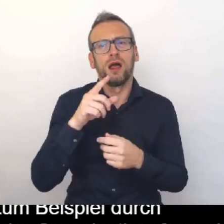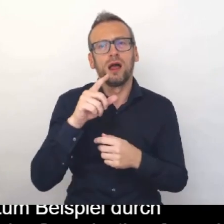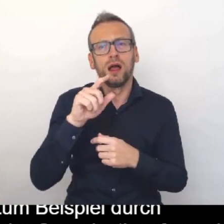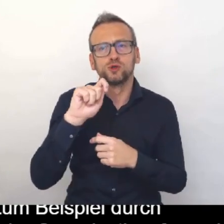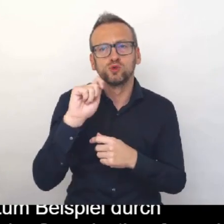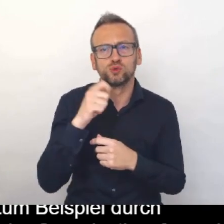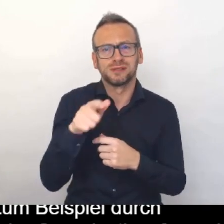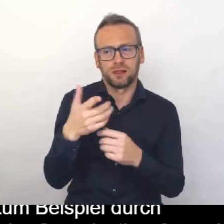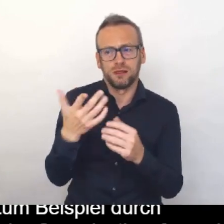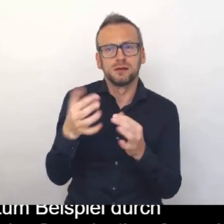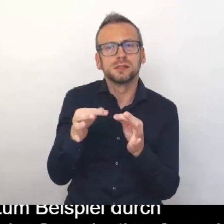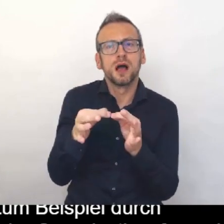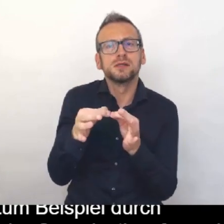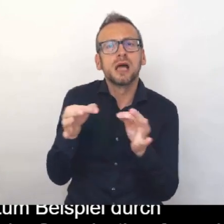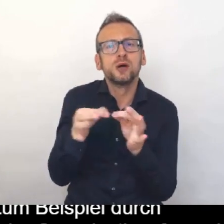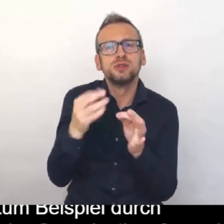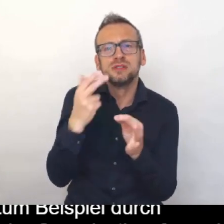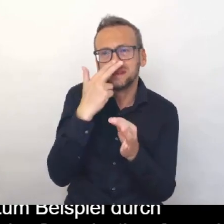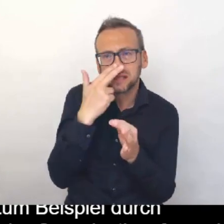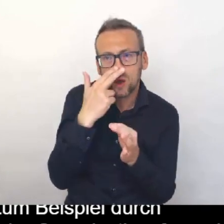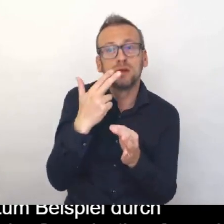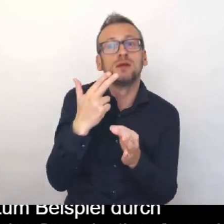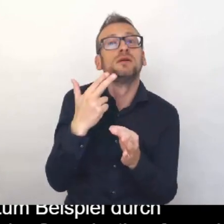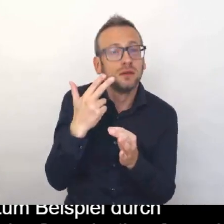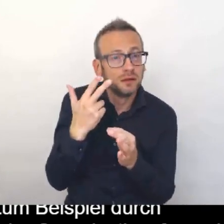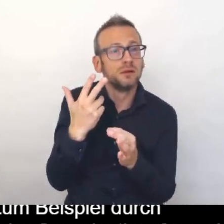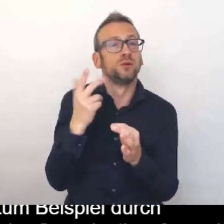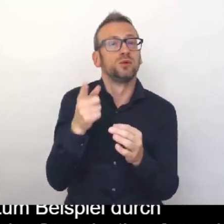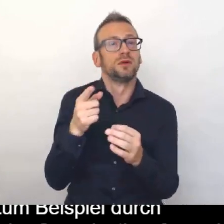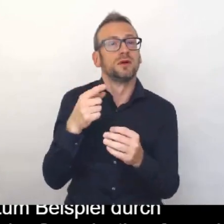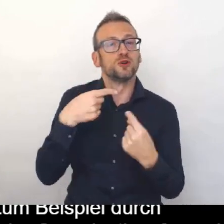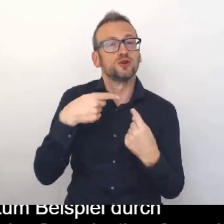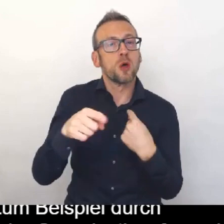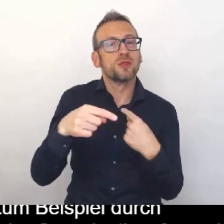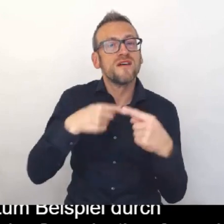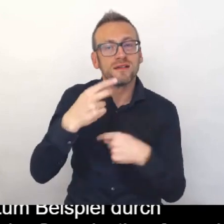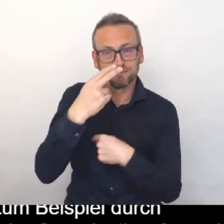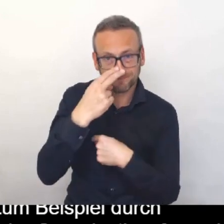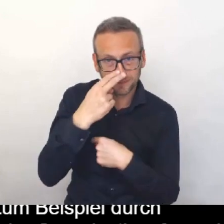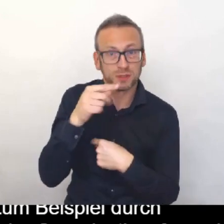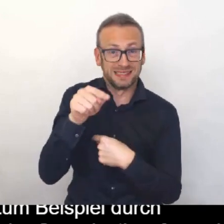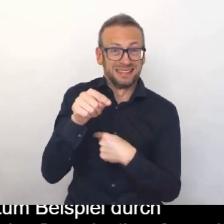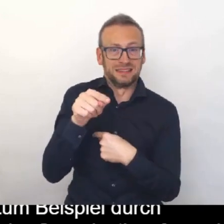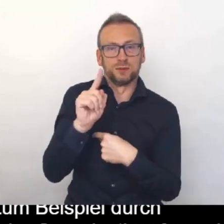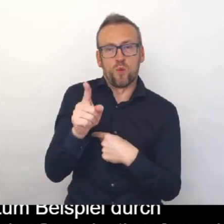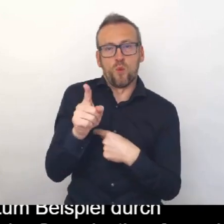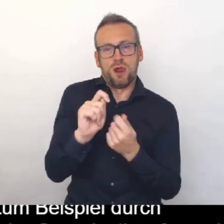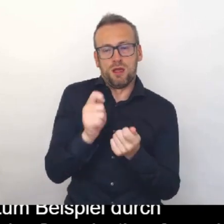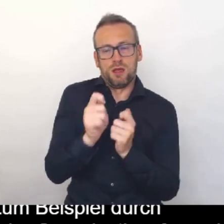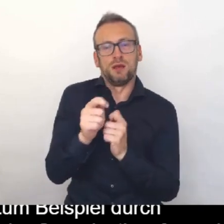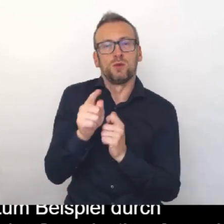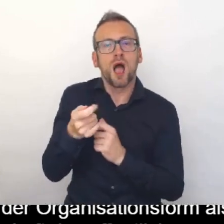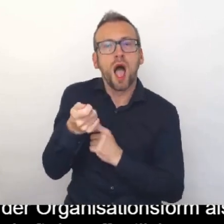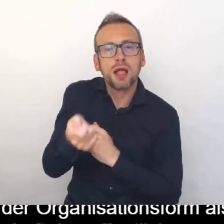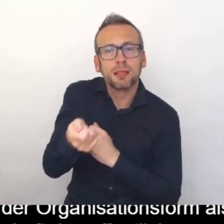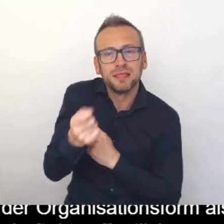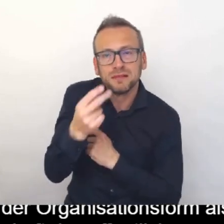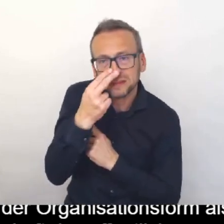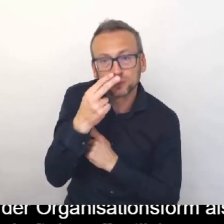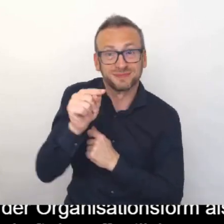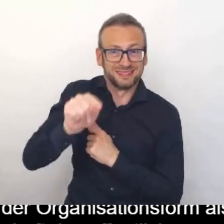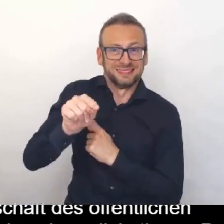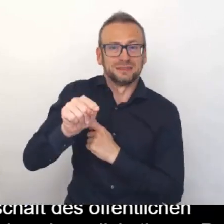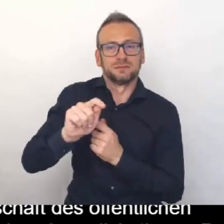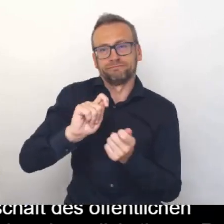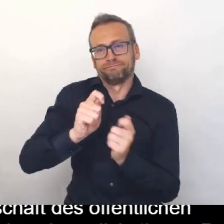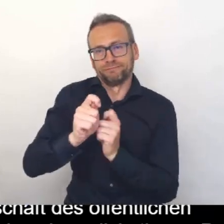bei der Ausgestaltung des Weges und der konkreten Maßnahmen. Vieles gäbe es noch zu beschreiben, viele Pläne auszubreiten, aber ich will es